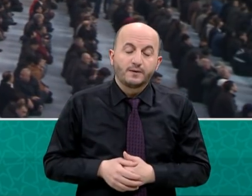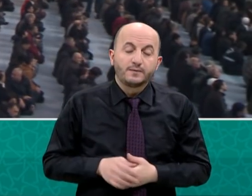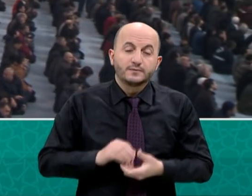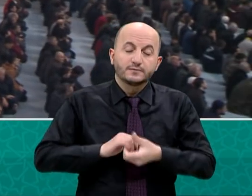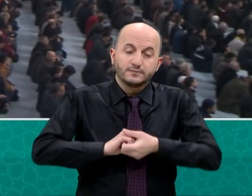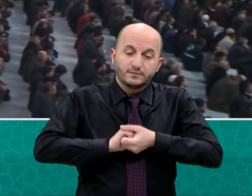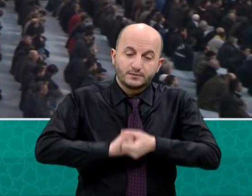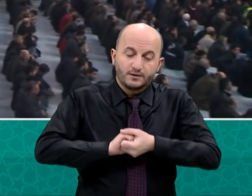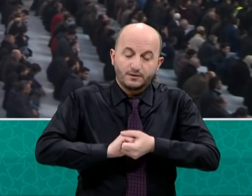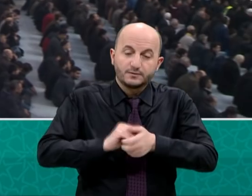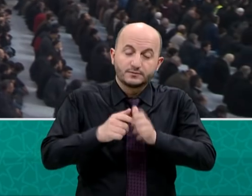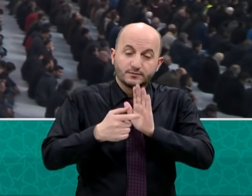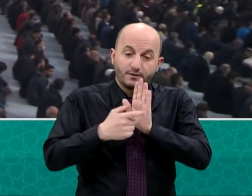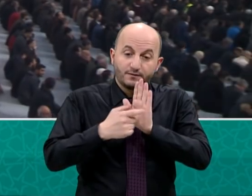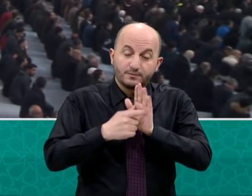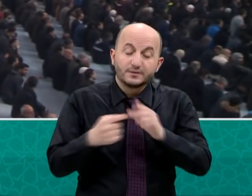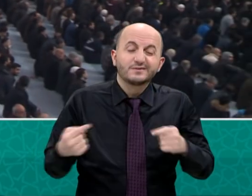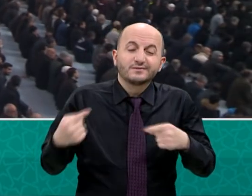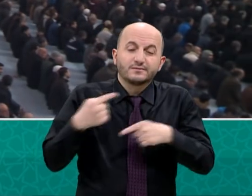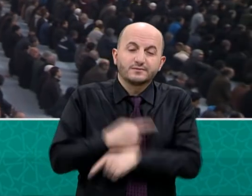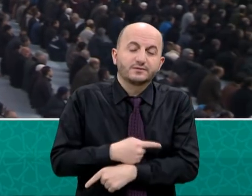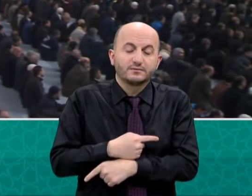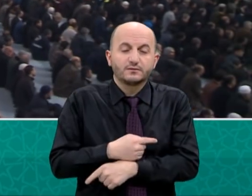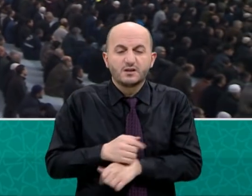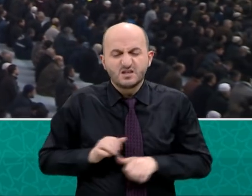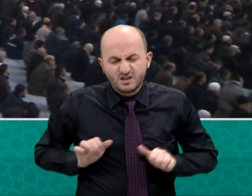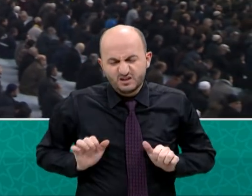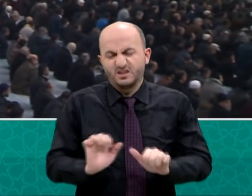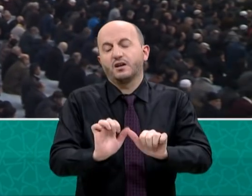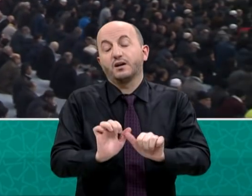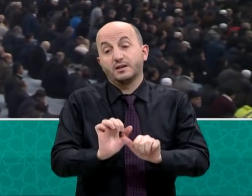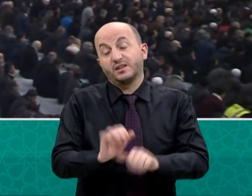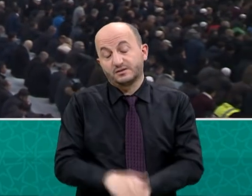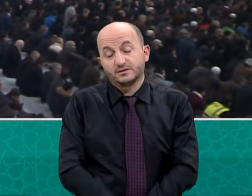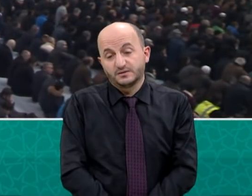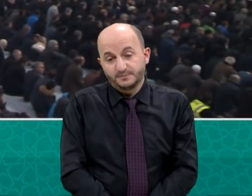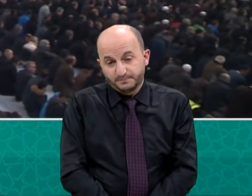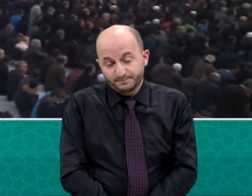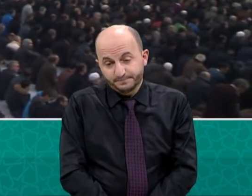sadakat kavramının da zıttı ihanettir değerli kardeşlerim.